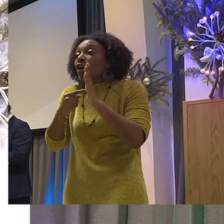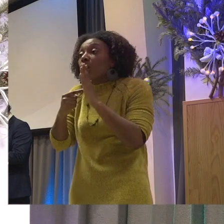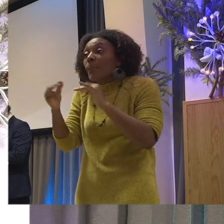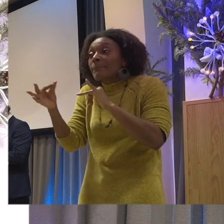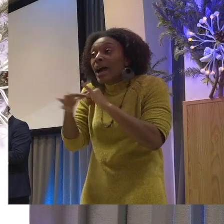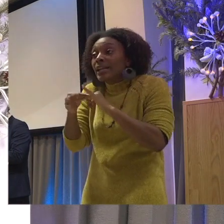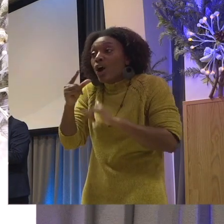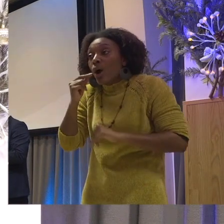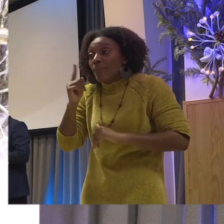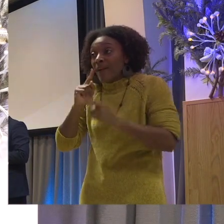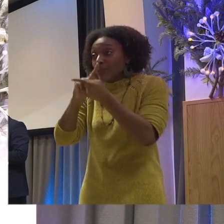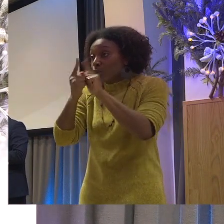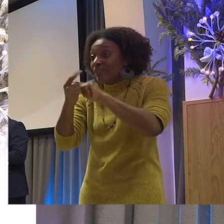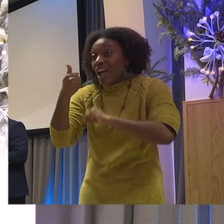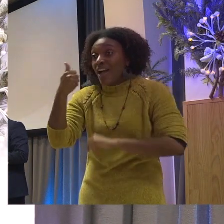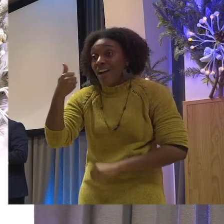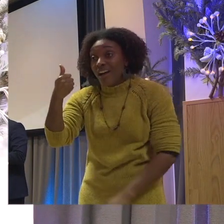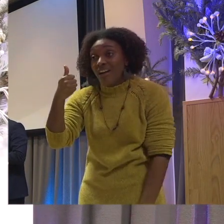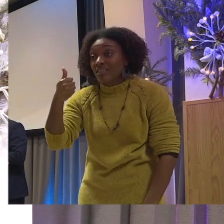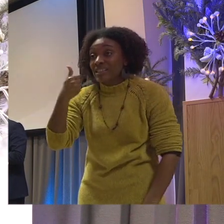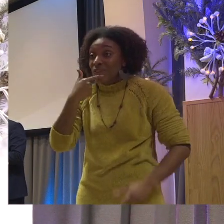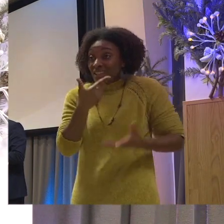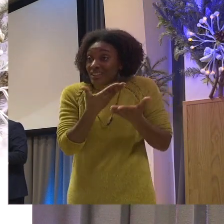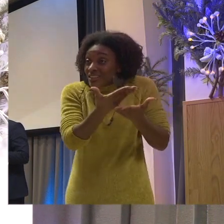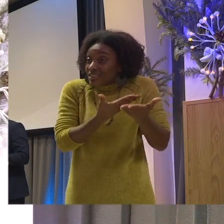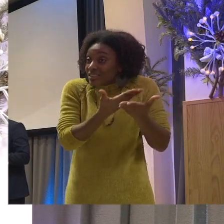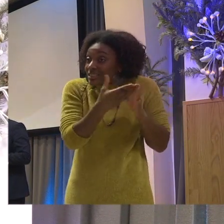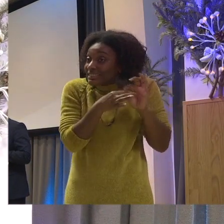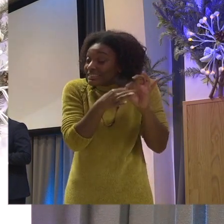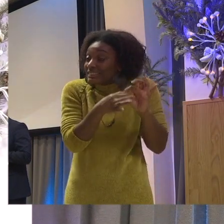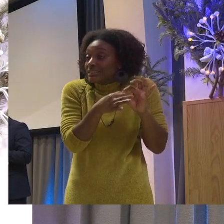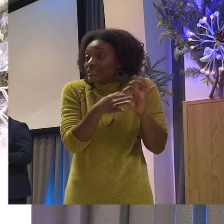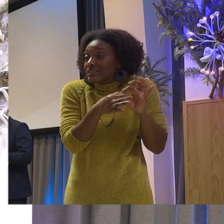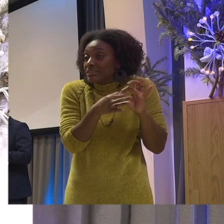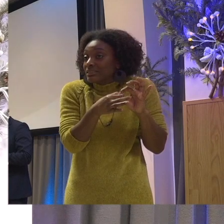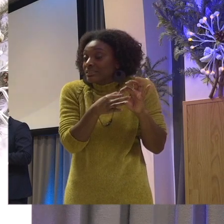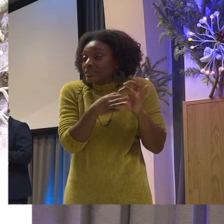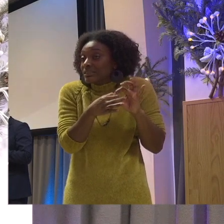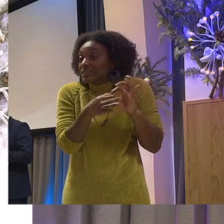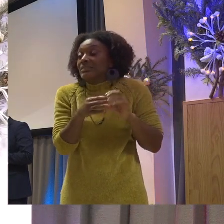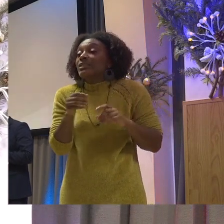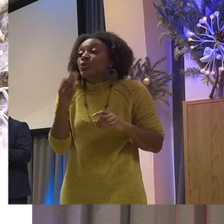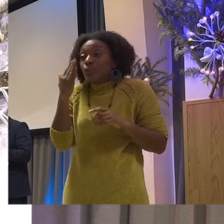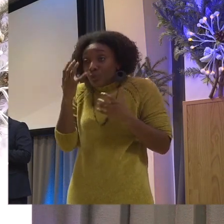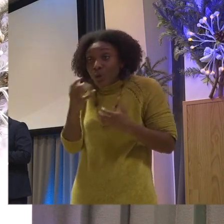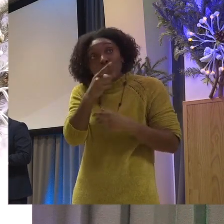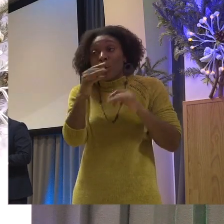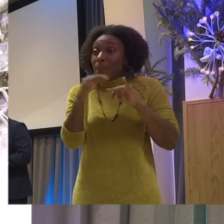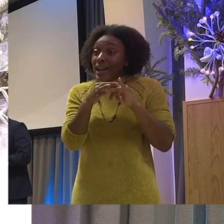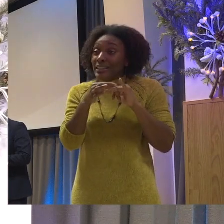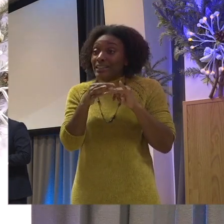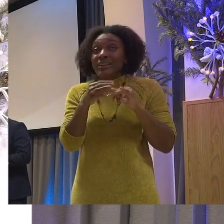mariés. Et la meilleure façon d'aider ton mari à faire la volonté de Dieu, c'est que toi, épouse, tu fasses aussi la volonté de Dieu.